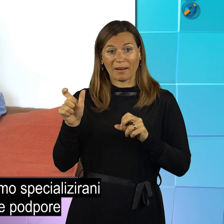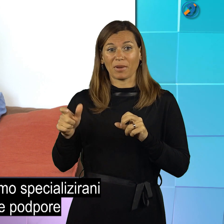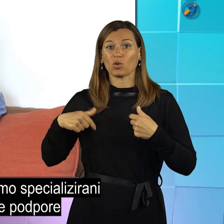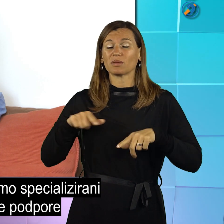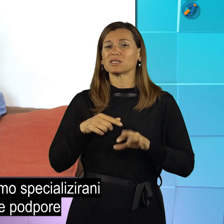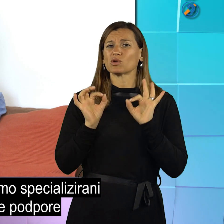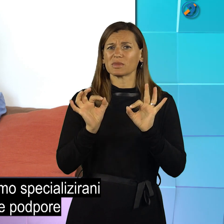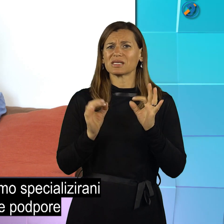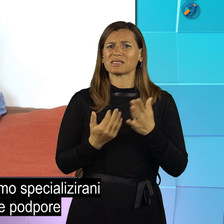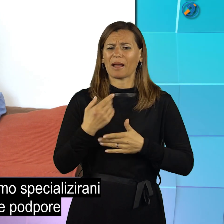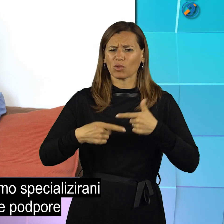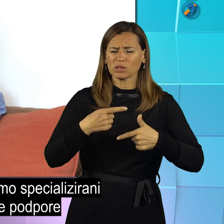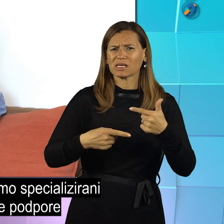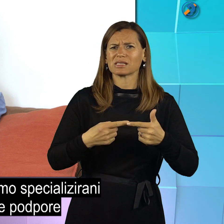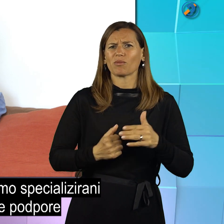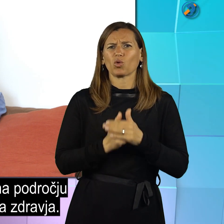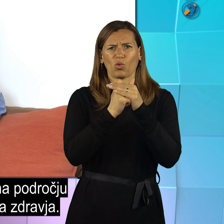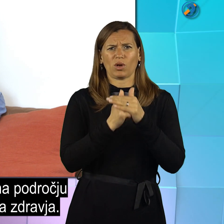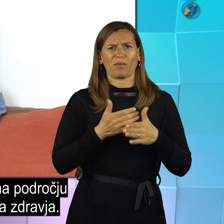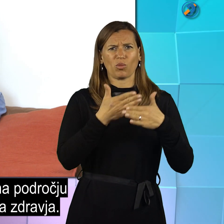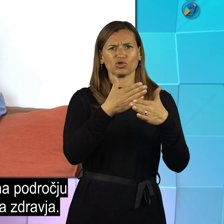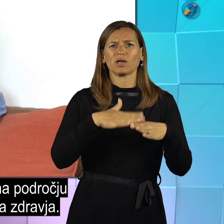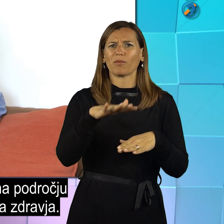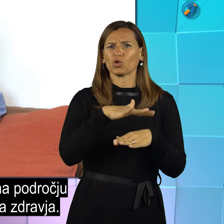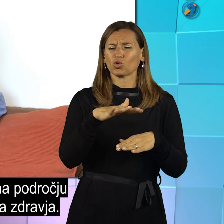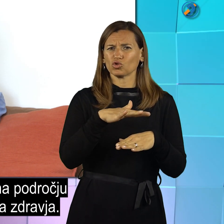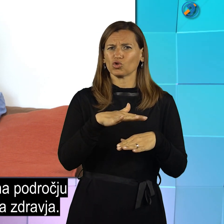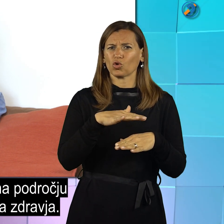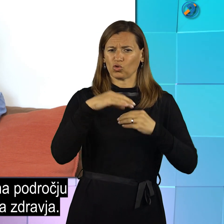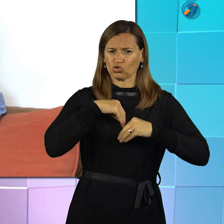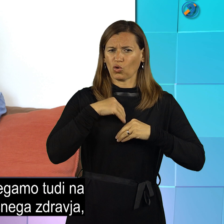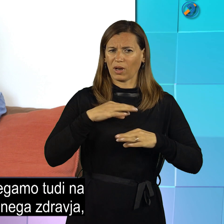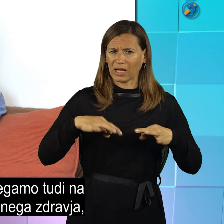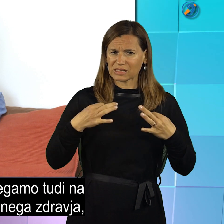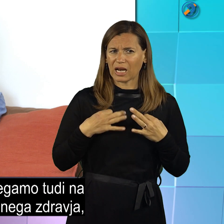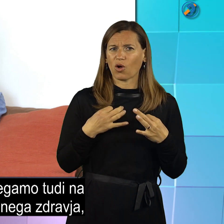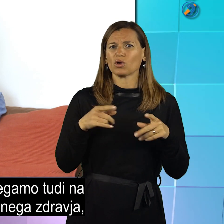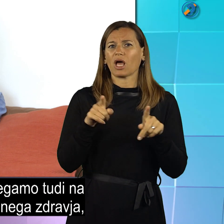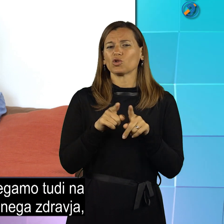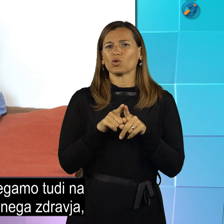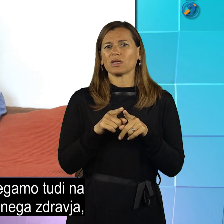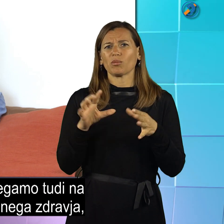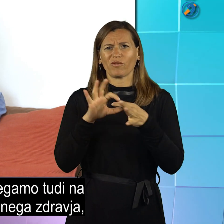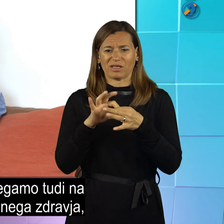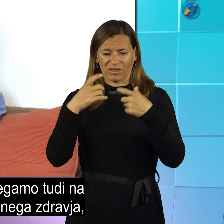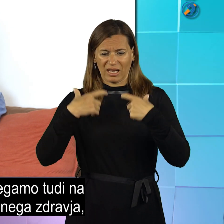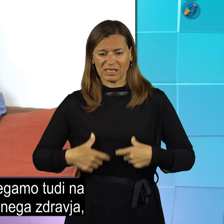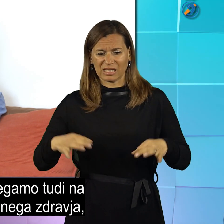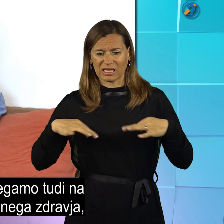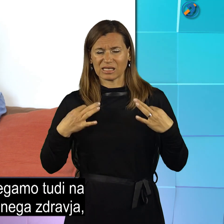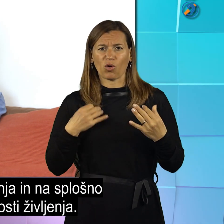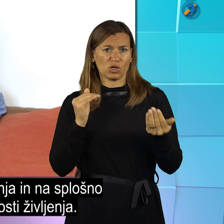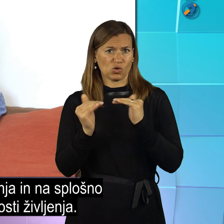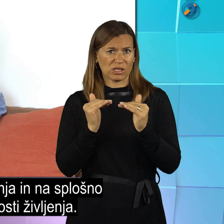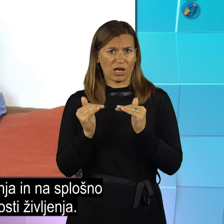smo specializirani za procese podpore in pomoči na področju duševnega zdravja, s tem pa posegamo tudi na področja telesnega